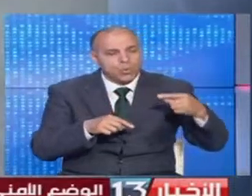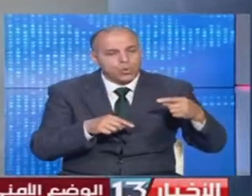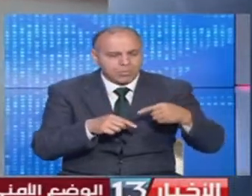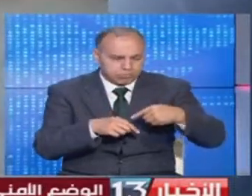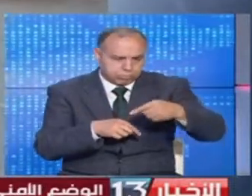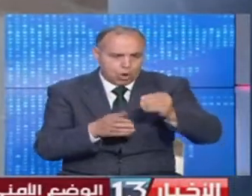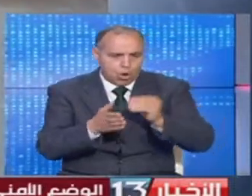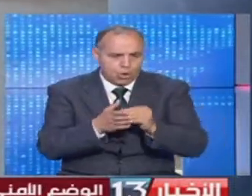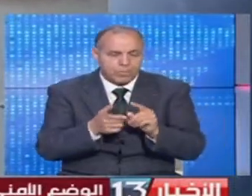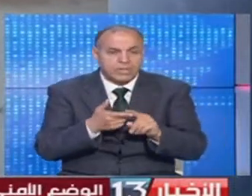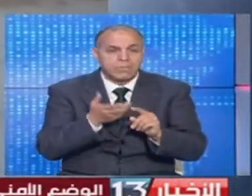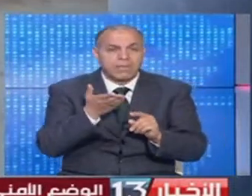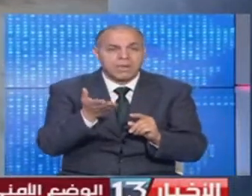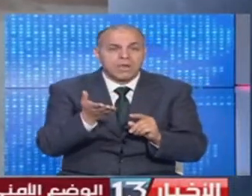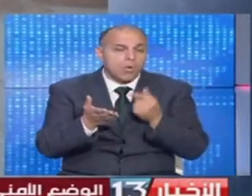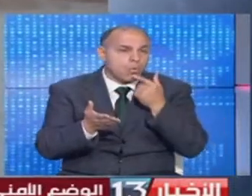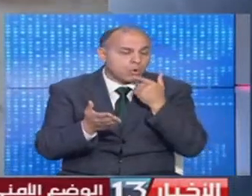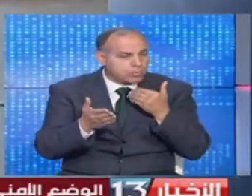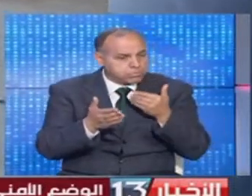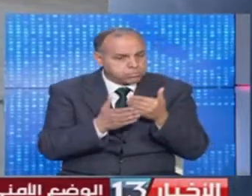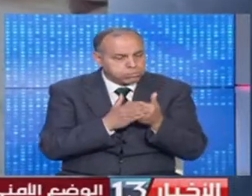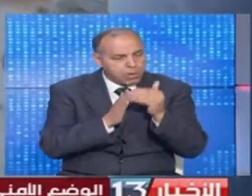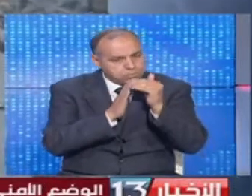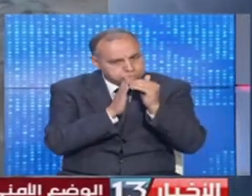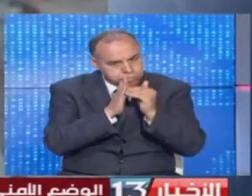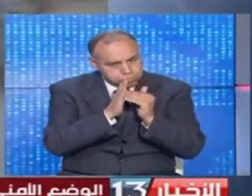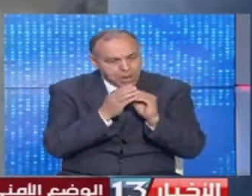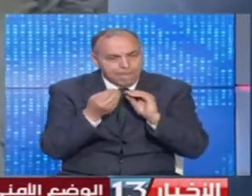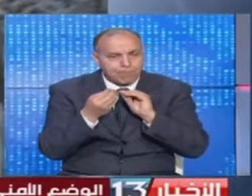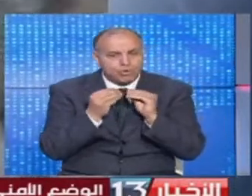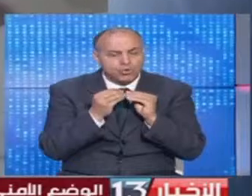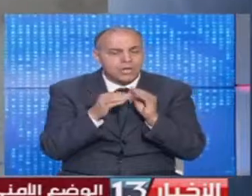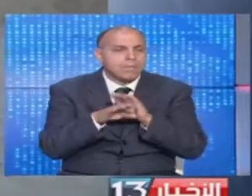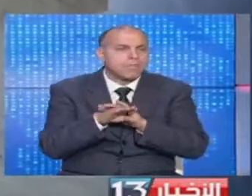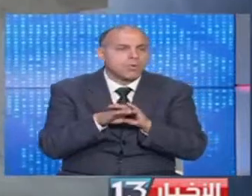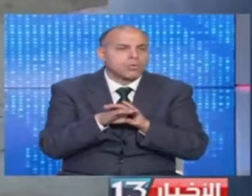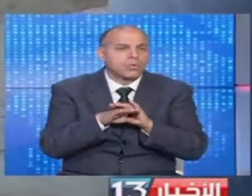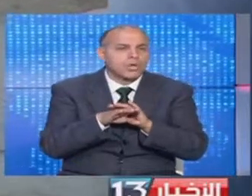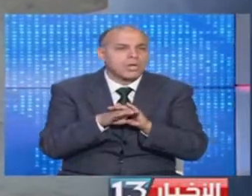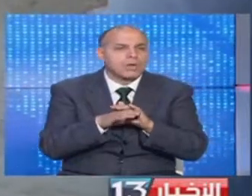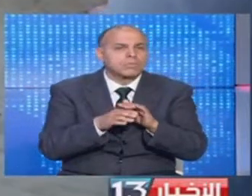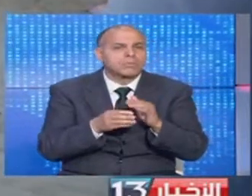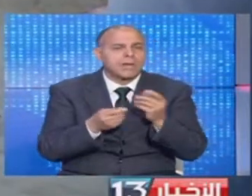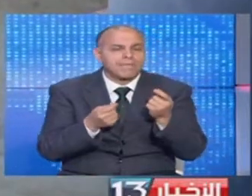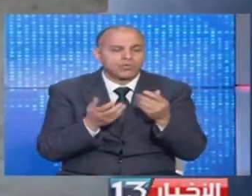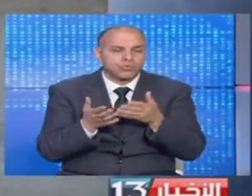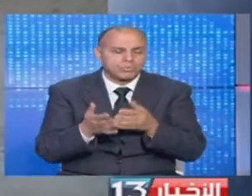القليله الماضيه وقد يوصل الهبوط في ظل مشكلات تتعلق بالميزانيه